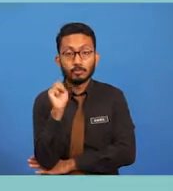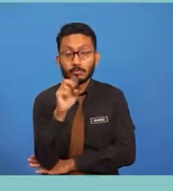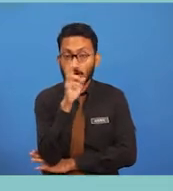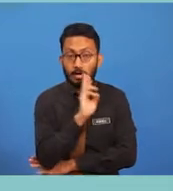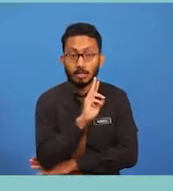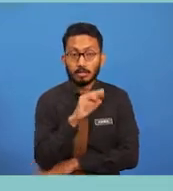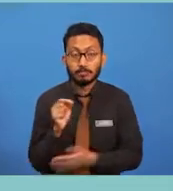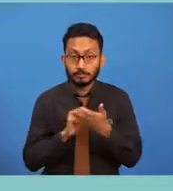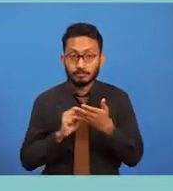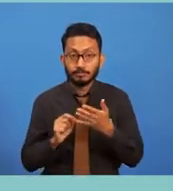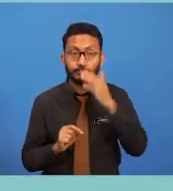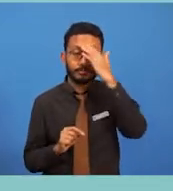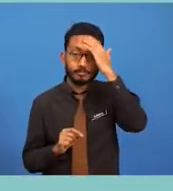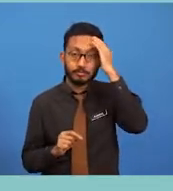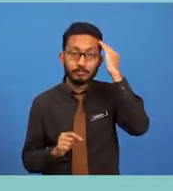Catatkan pemerhatian.